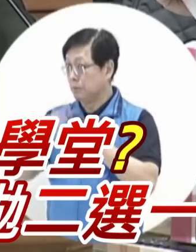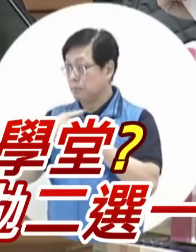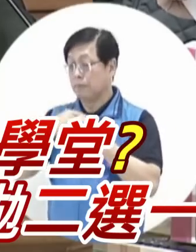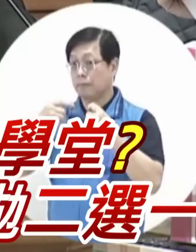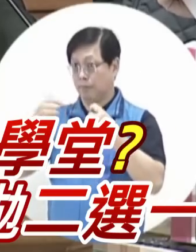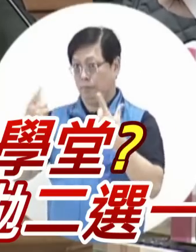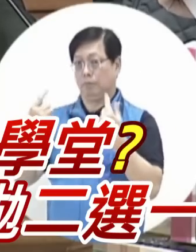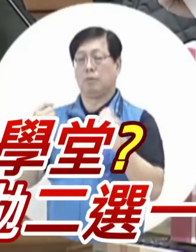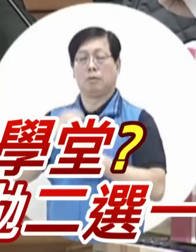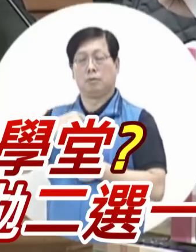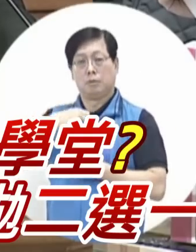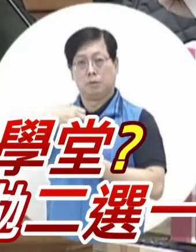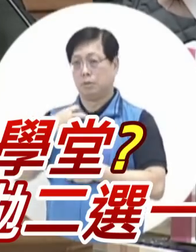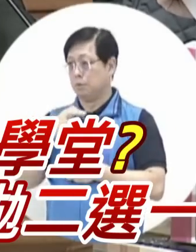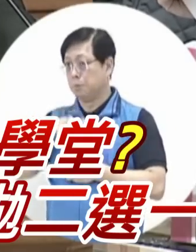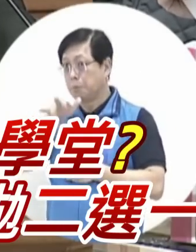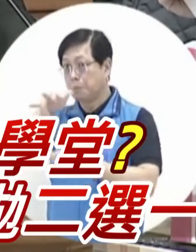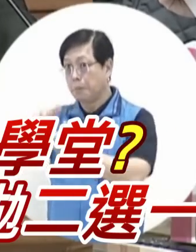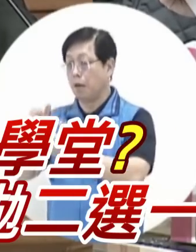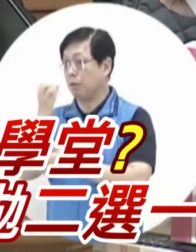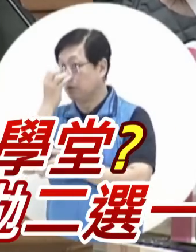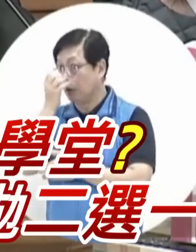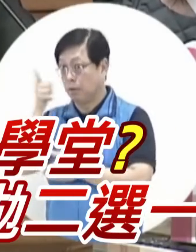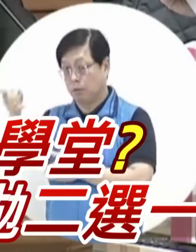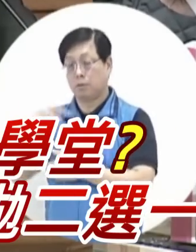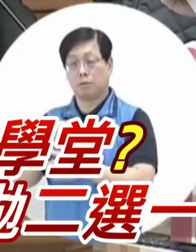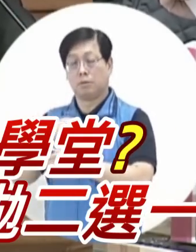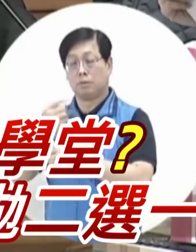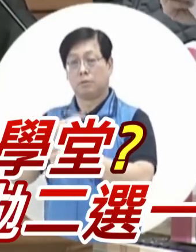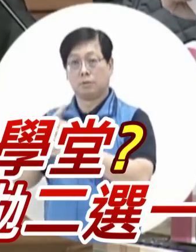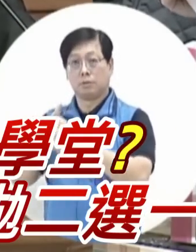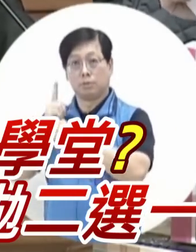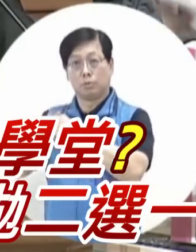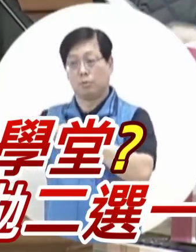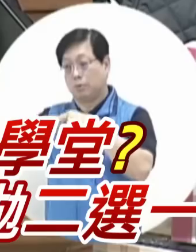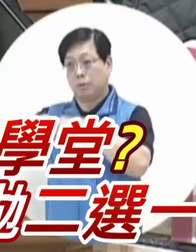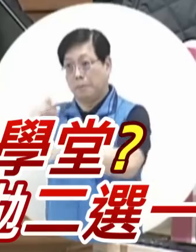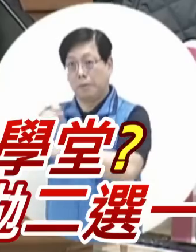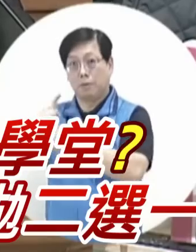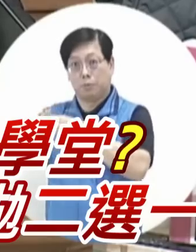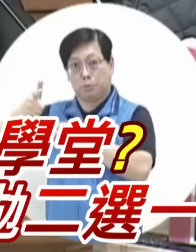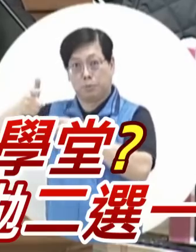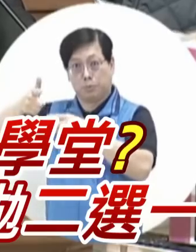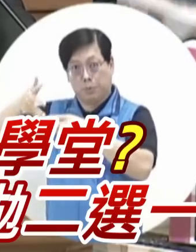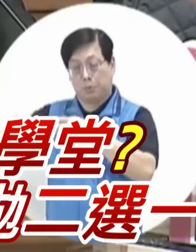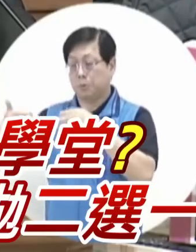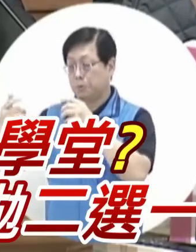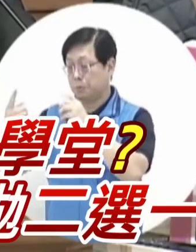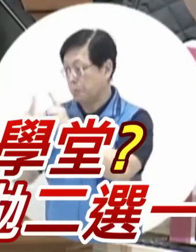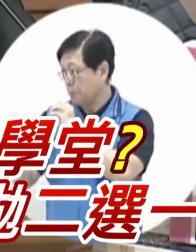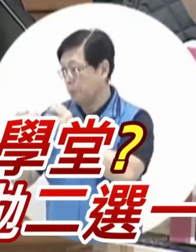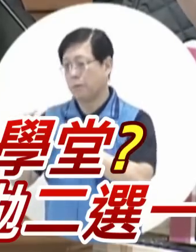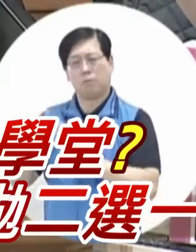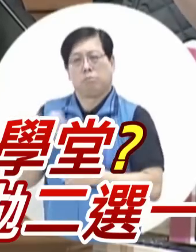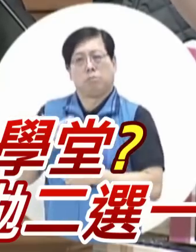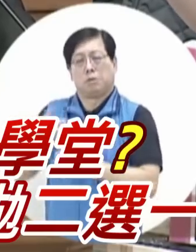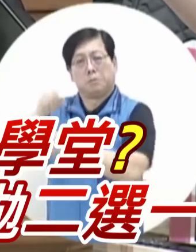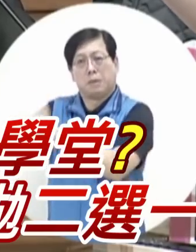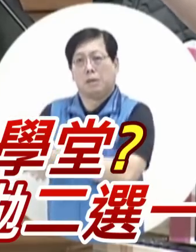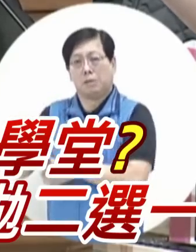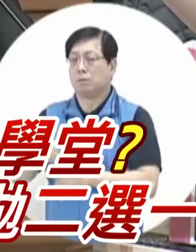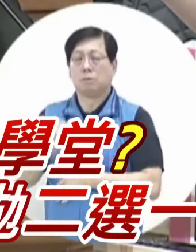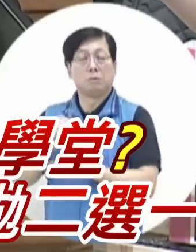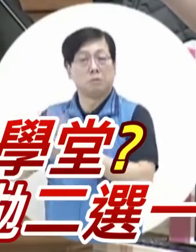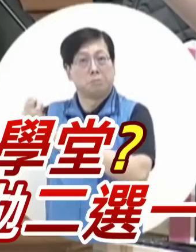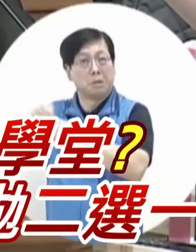候，他也去香港的中联办和中联办的主任来会面。我不知道你跟中国承诺了什么，但是以后谁还会相信你